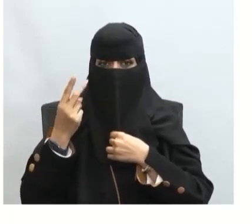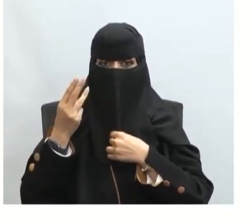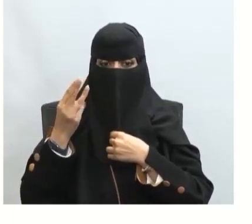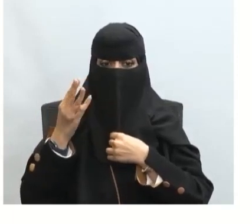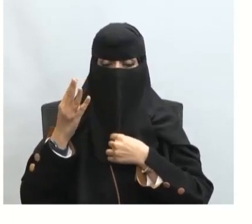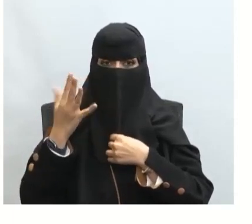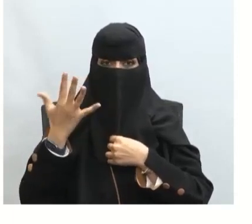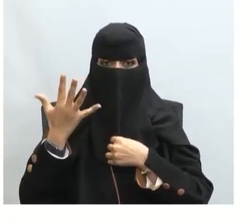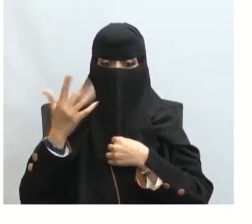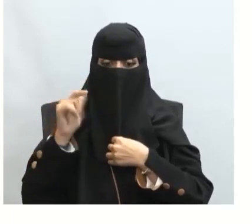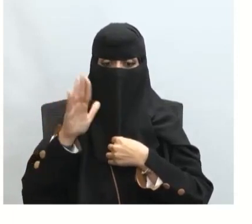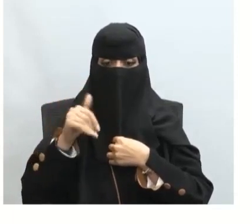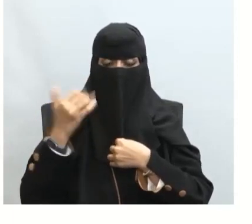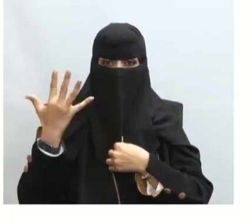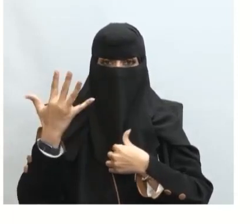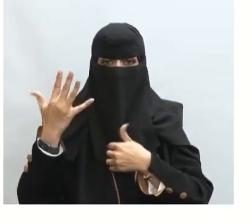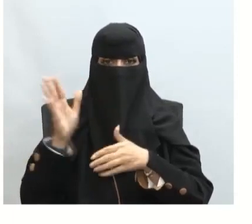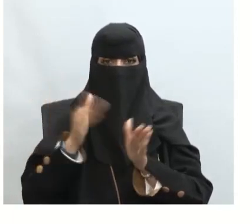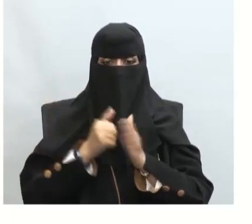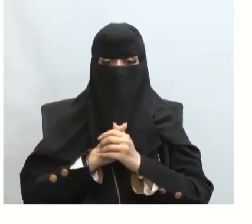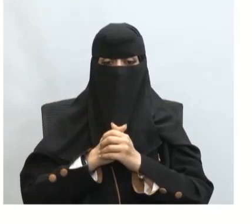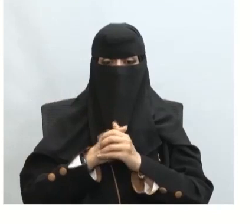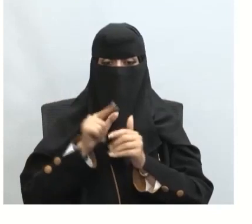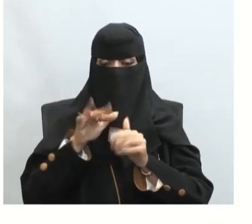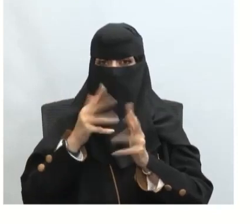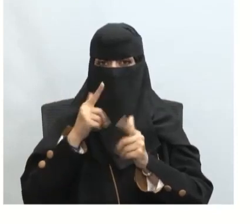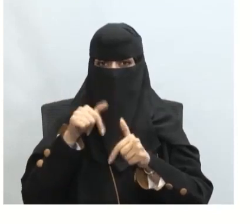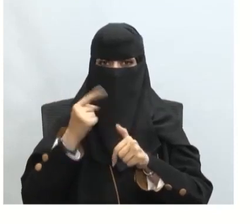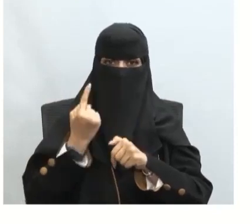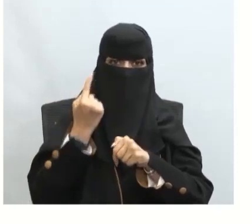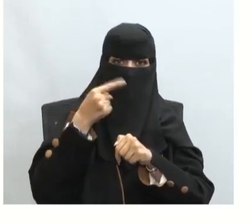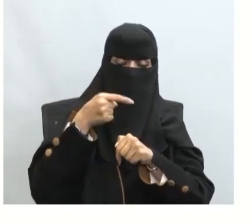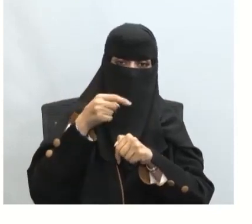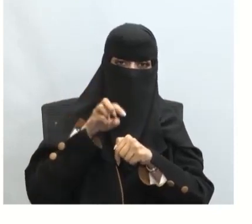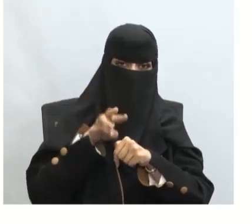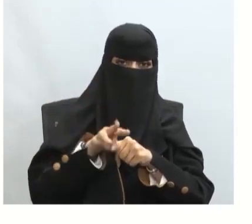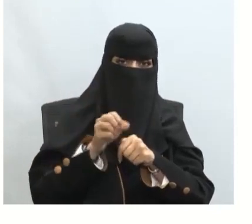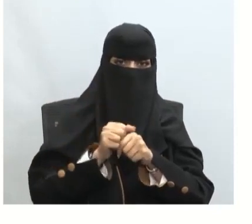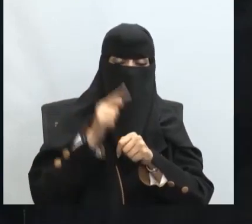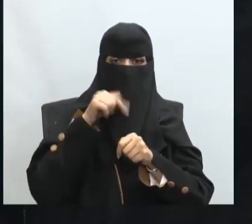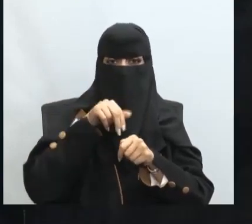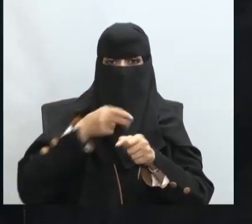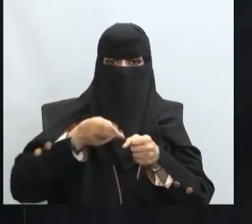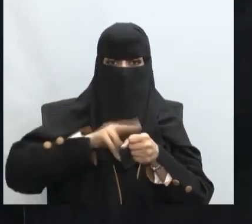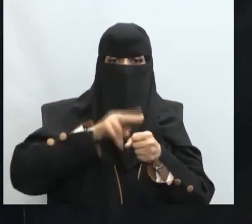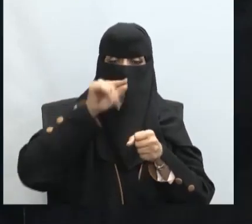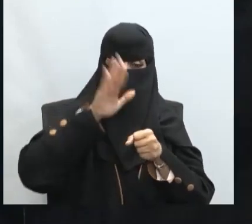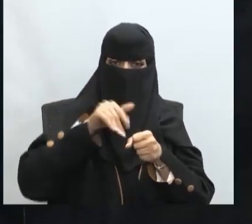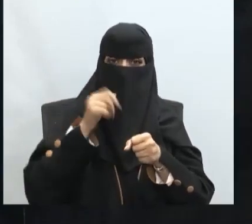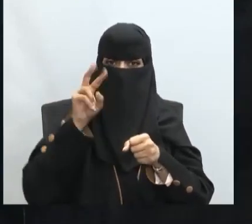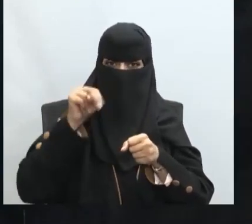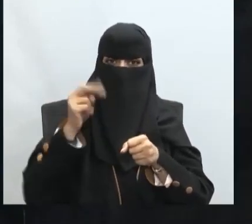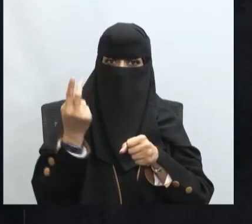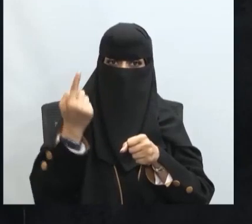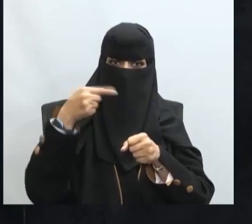4 5 اذا ان ستكون خ ماذا لو كانت 100 الا جزء متكرر اذا ان ستكون